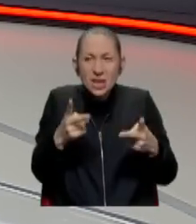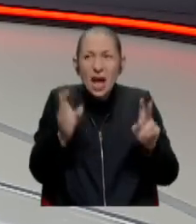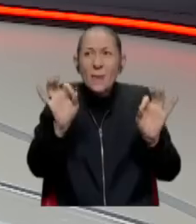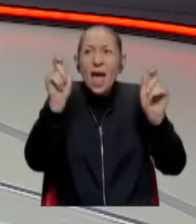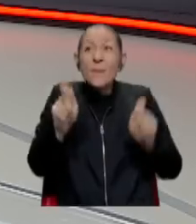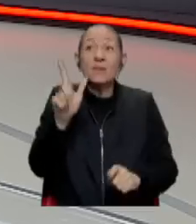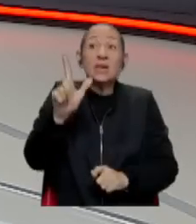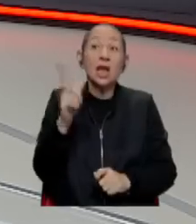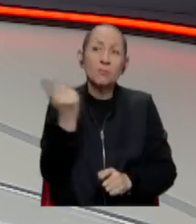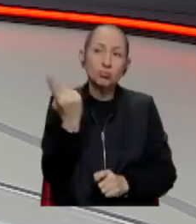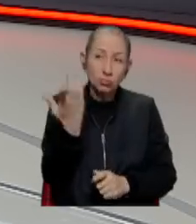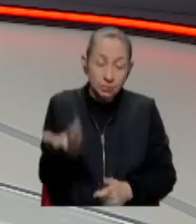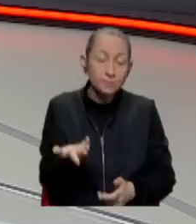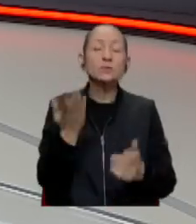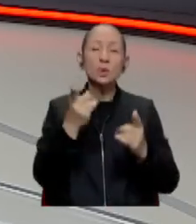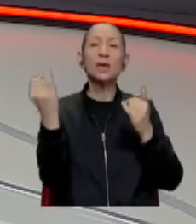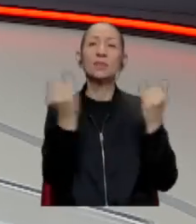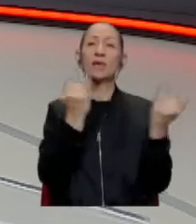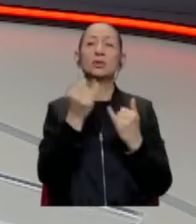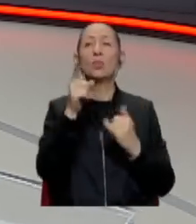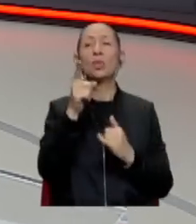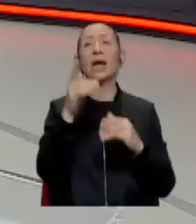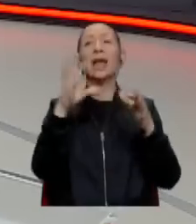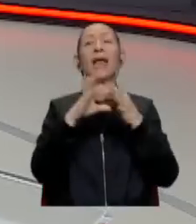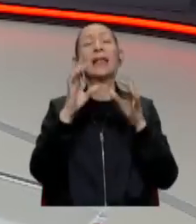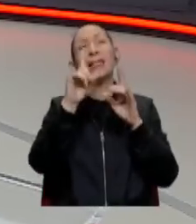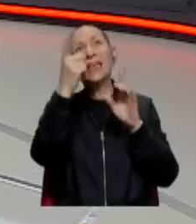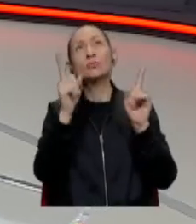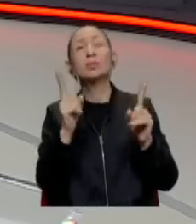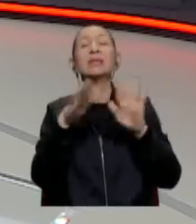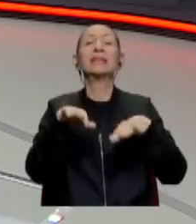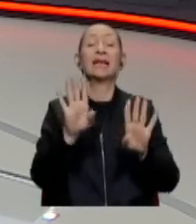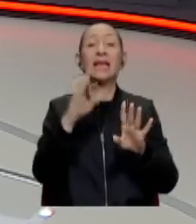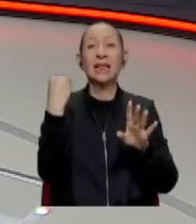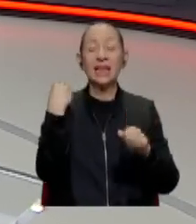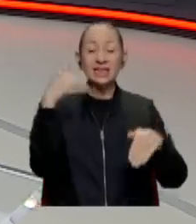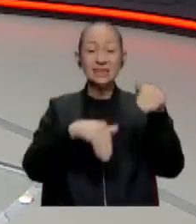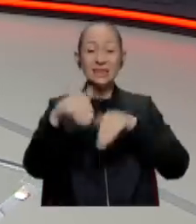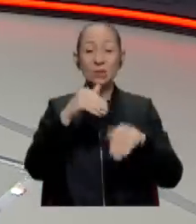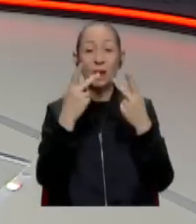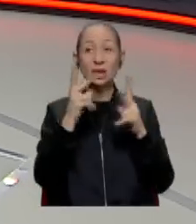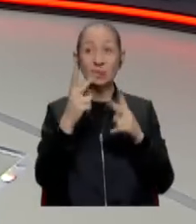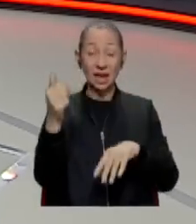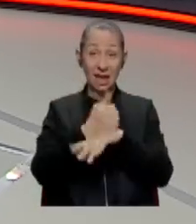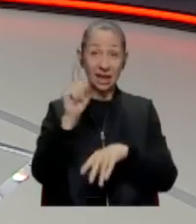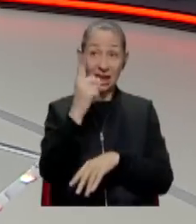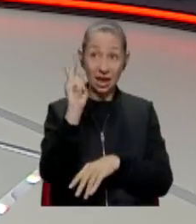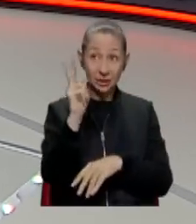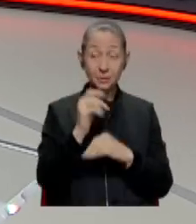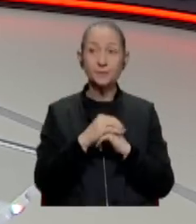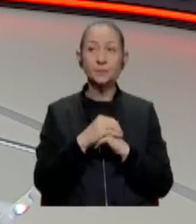yapılması gereken şeyler neyse oradaki tartışma sadece bundan ibaret de değil bu yeni seçim beyannamesinde iktidarın